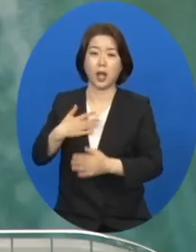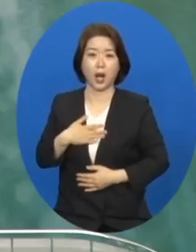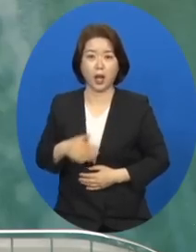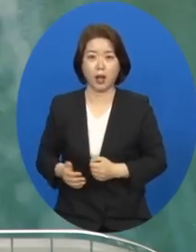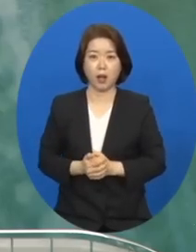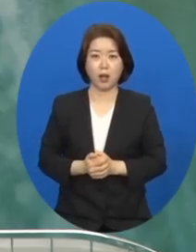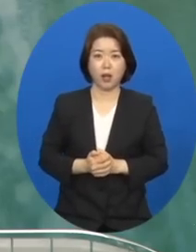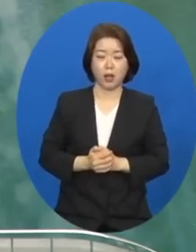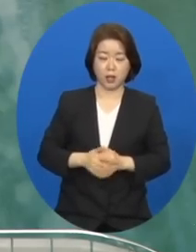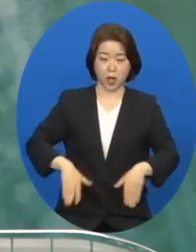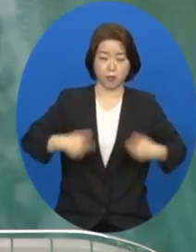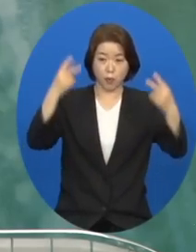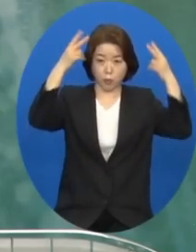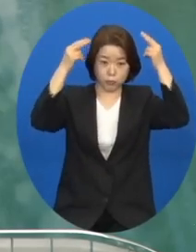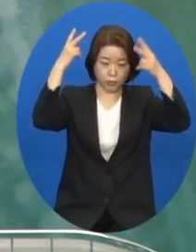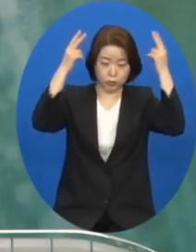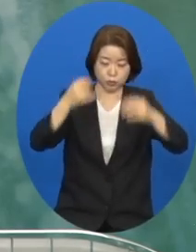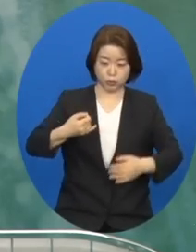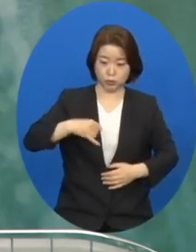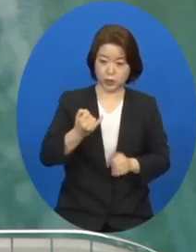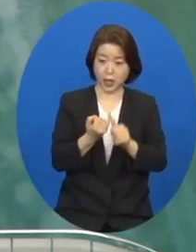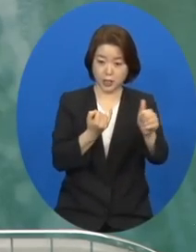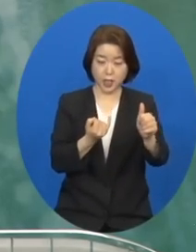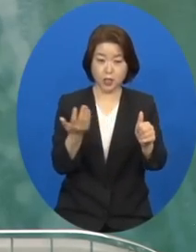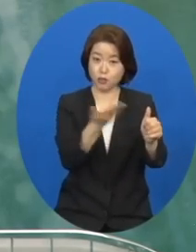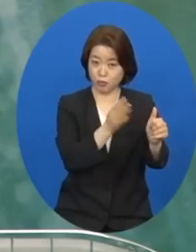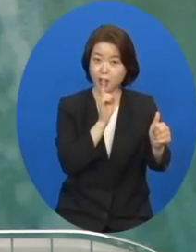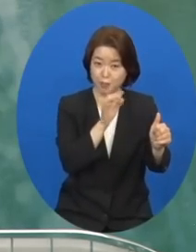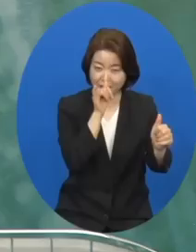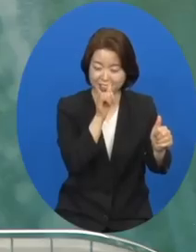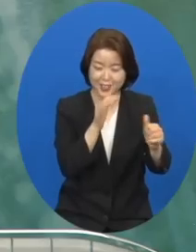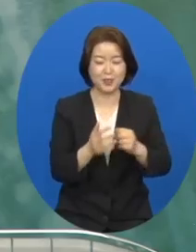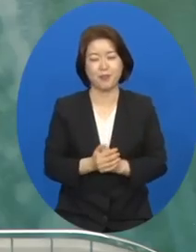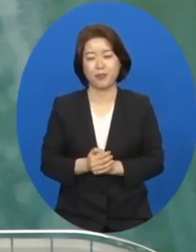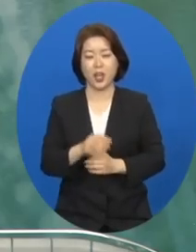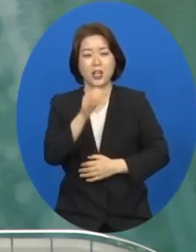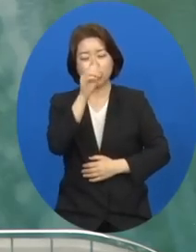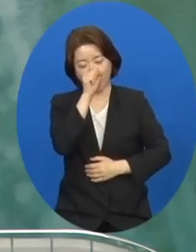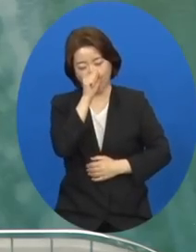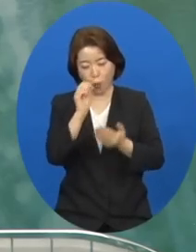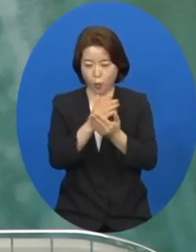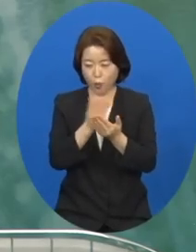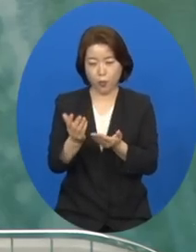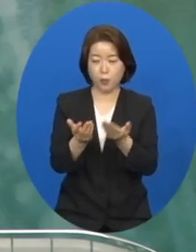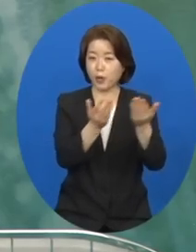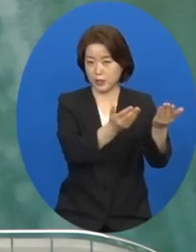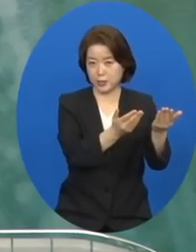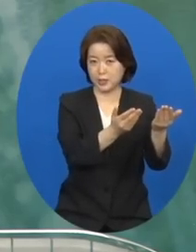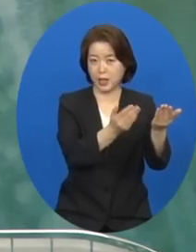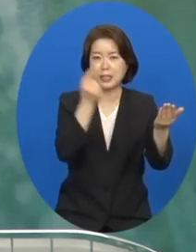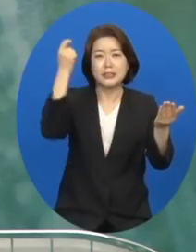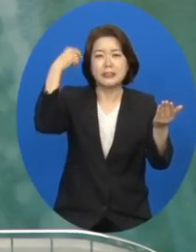얘기가 있는데 어쨌든 너무나 좋은 것을 구별하여 서 들었던 뭐 그때 생각이 나요 처음 난 것이